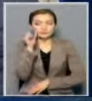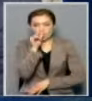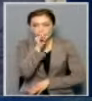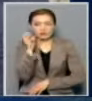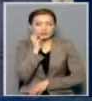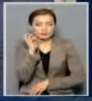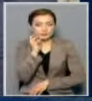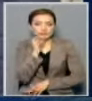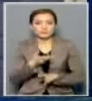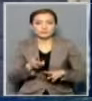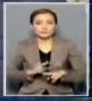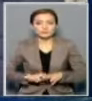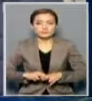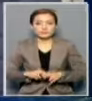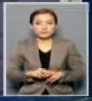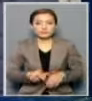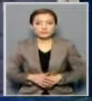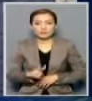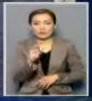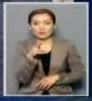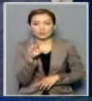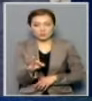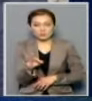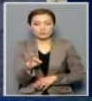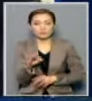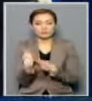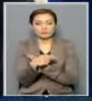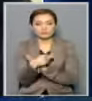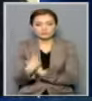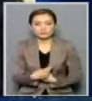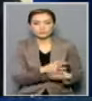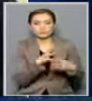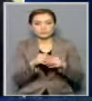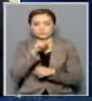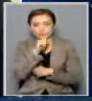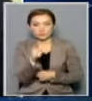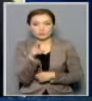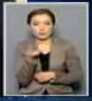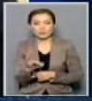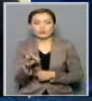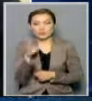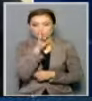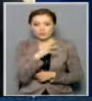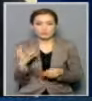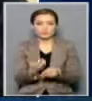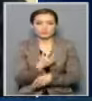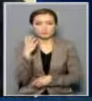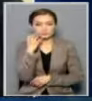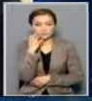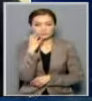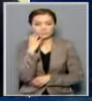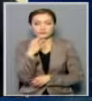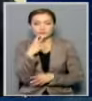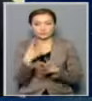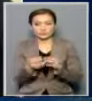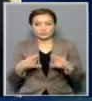могла забеременеть естественным путем, много лет потратив на лечение. И вот благодаря искусственному оплодотворению ей удалось забеременеть